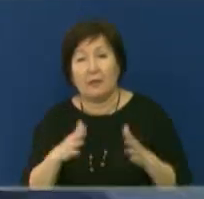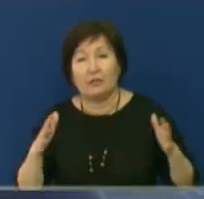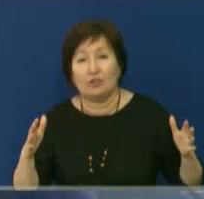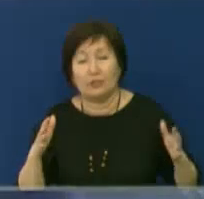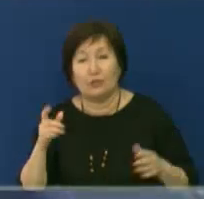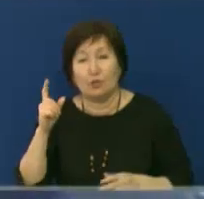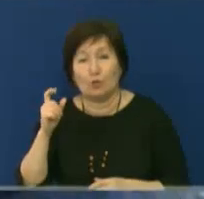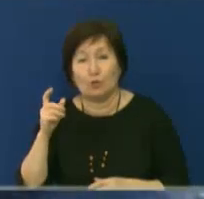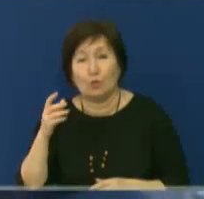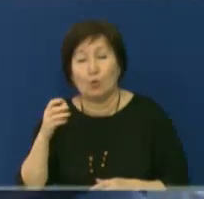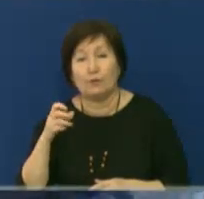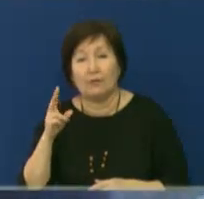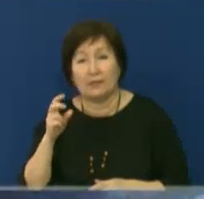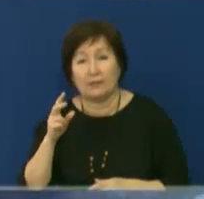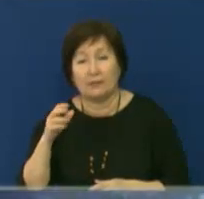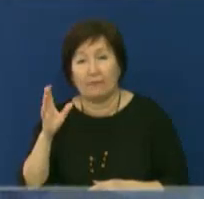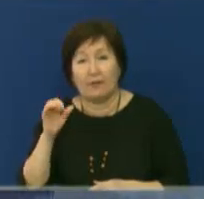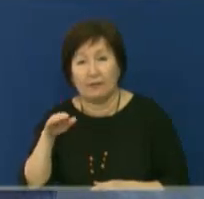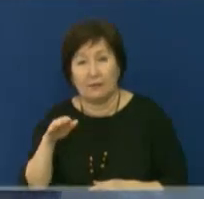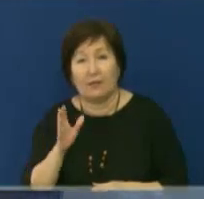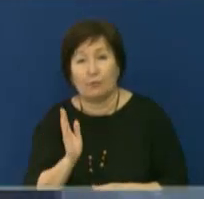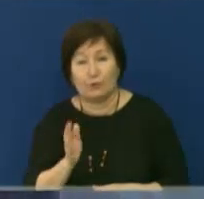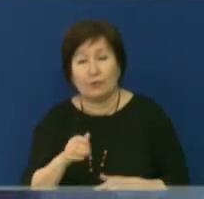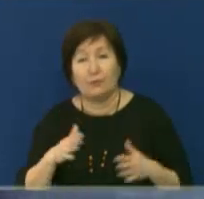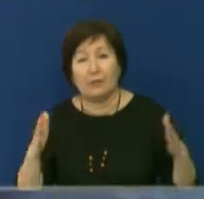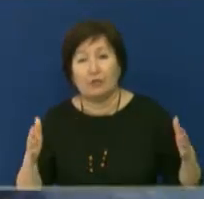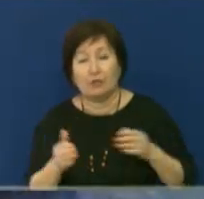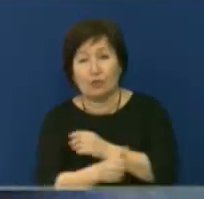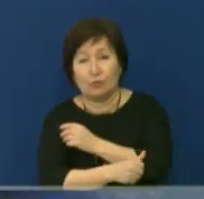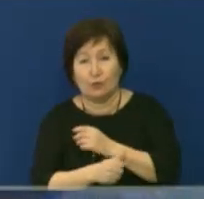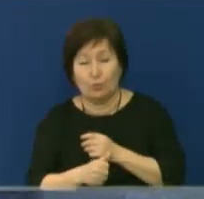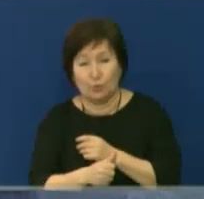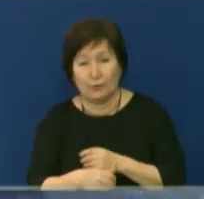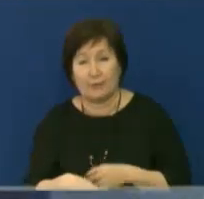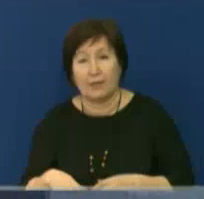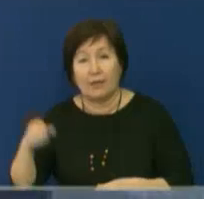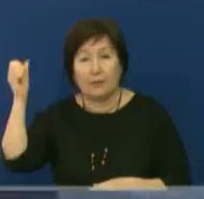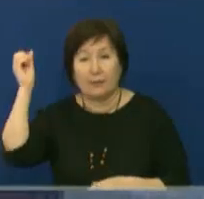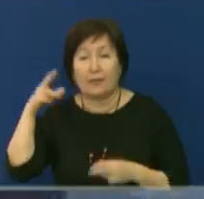ваттық шамдарды магистральді және 4 метрден асатын кең көшелерге қоямыз. Шамдардың